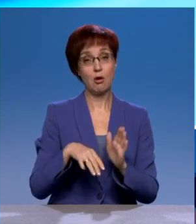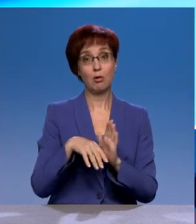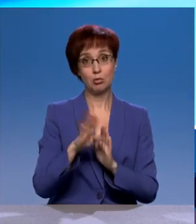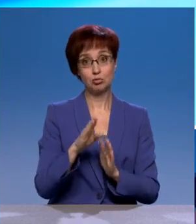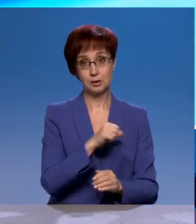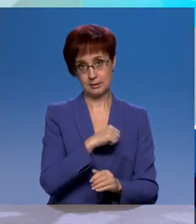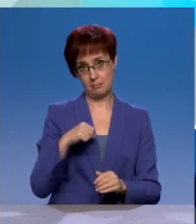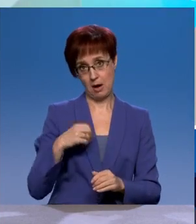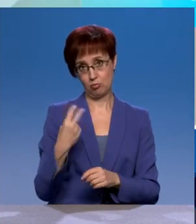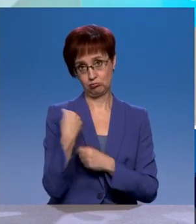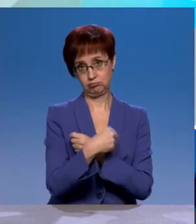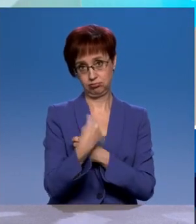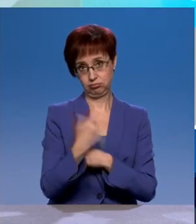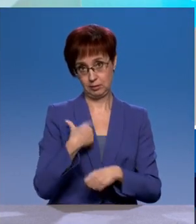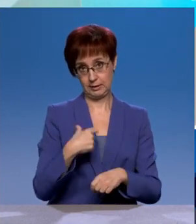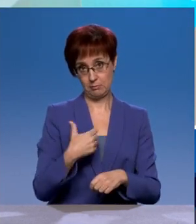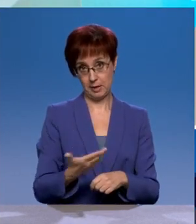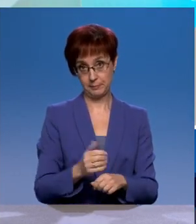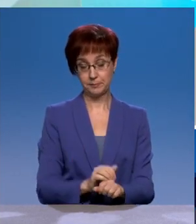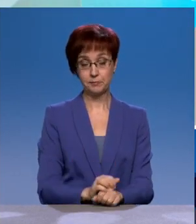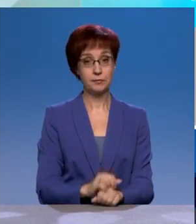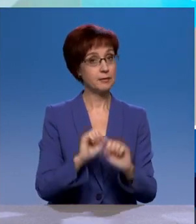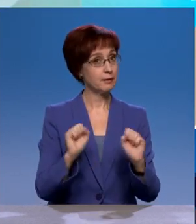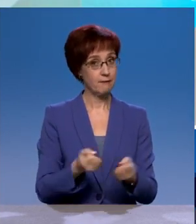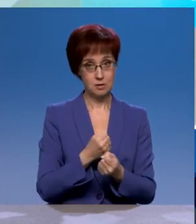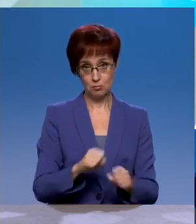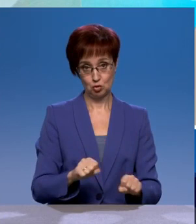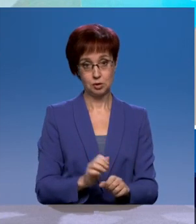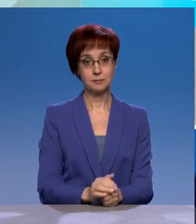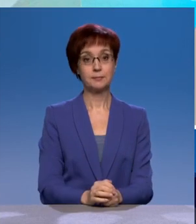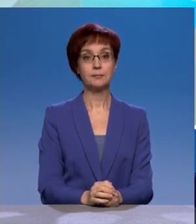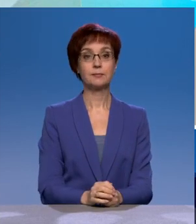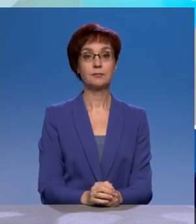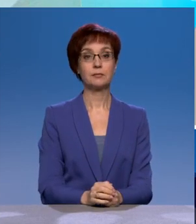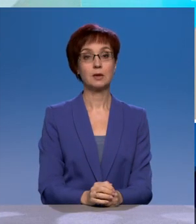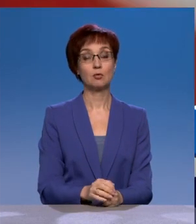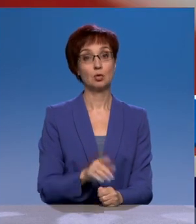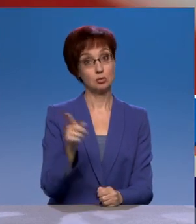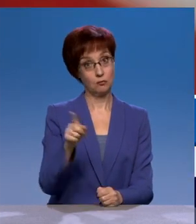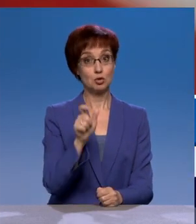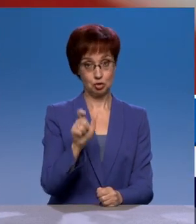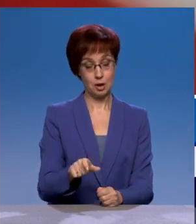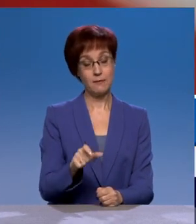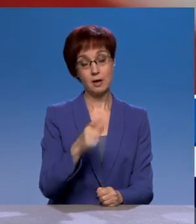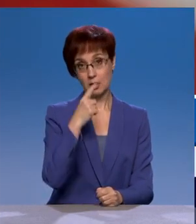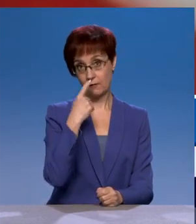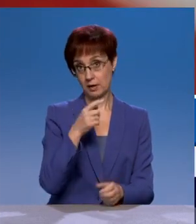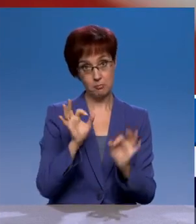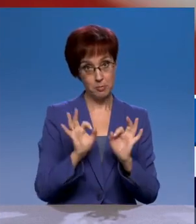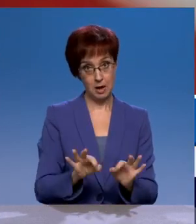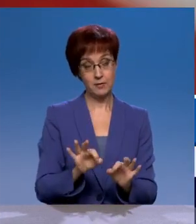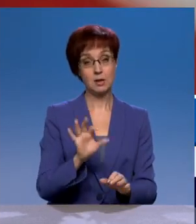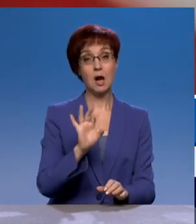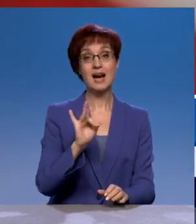же остаются. Понятно. Это невозможно. Спасибо большое. Ну, очень правильно человек говорит. Орловская